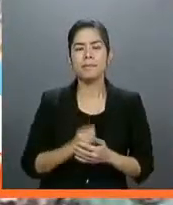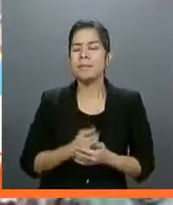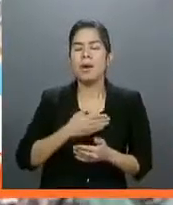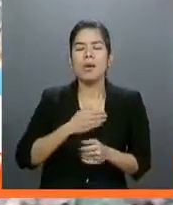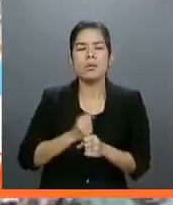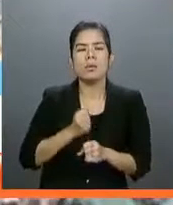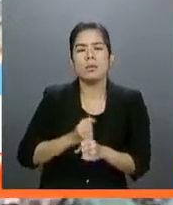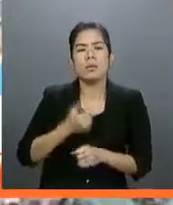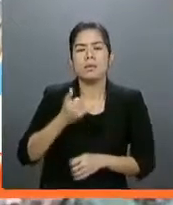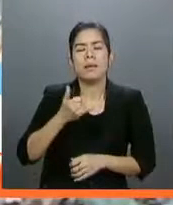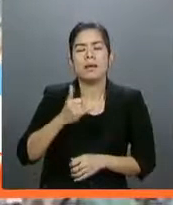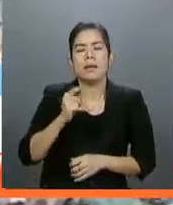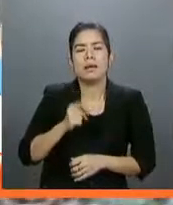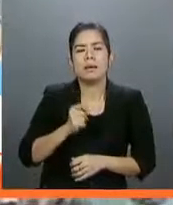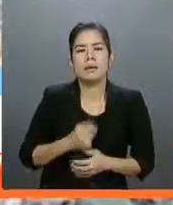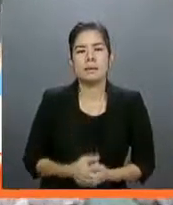ลยเ